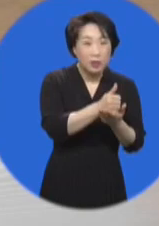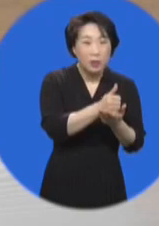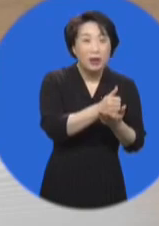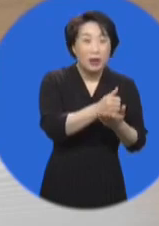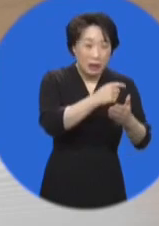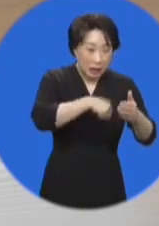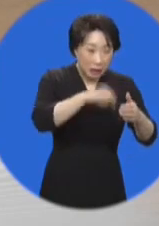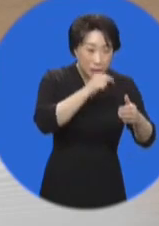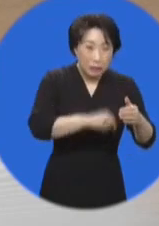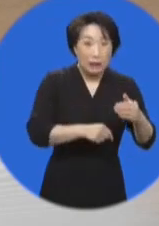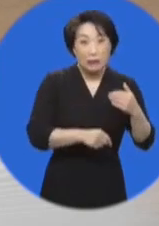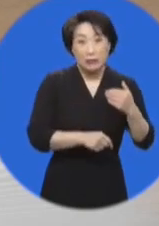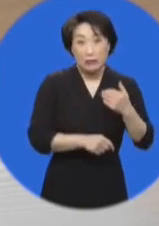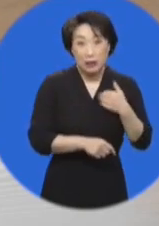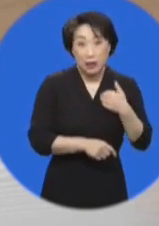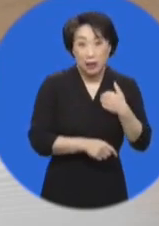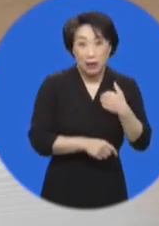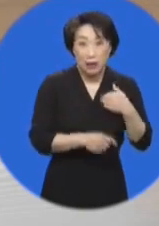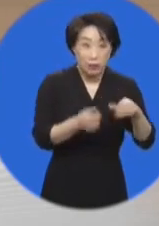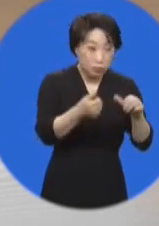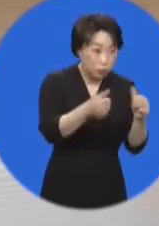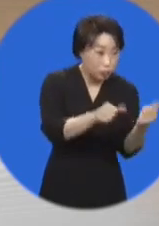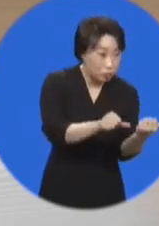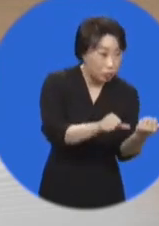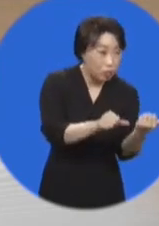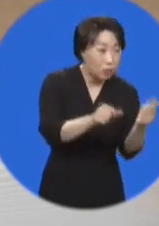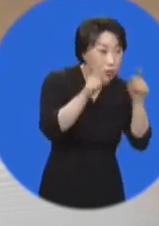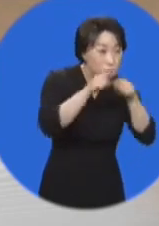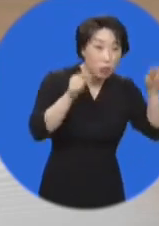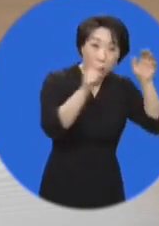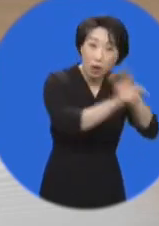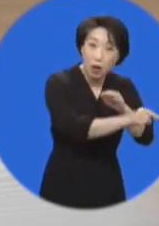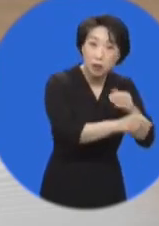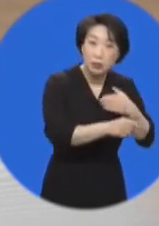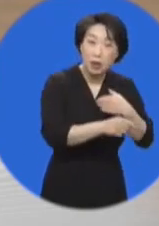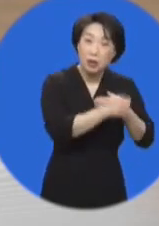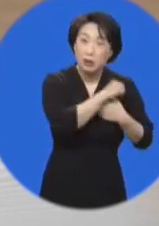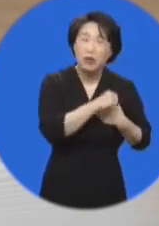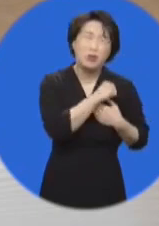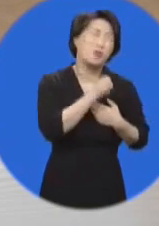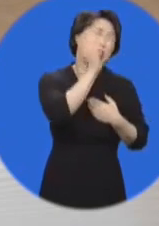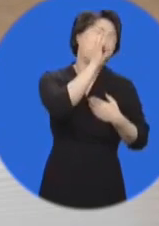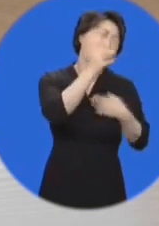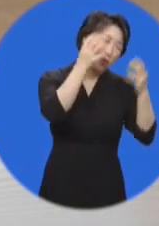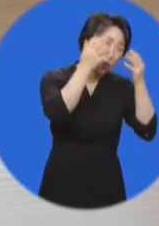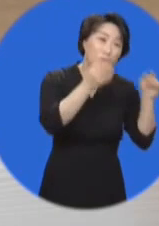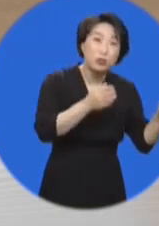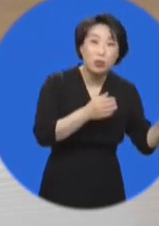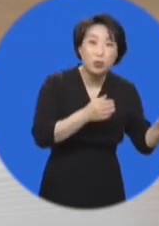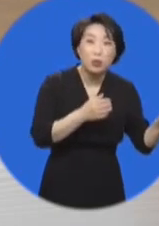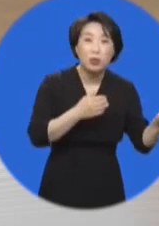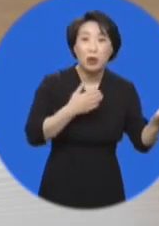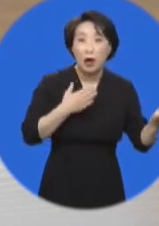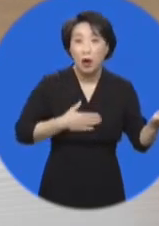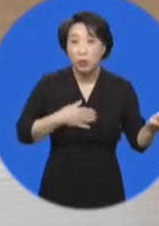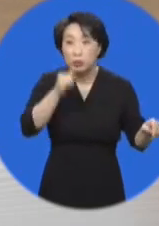죄 아래서 죽어서 지옥 가서 견딜 수 없는 고통을